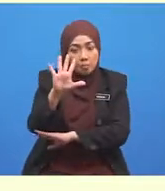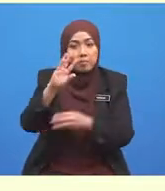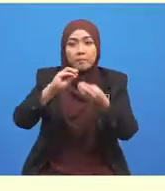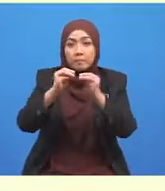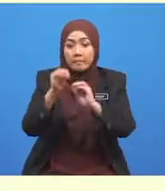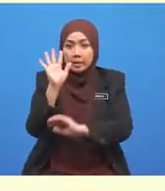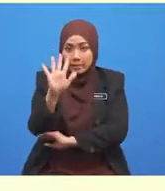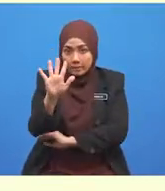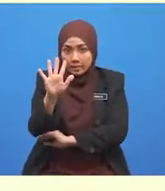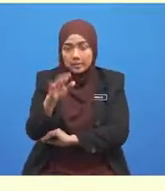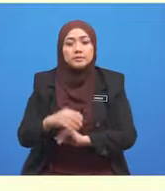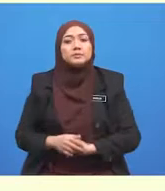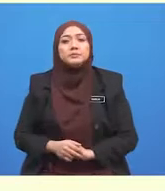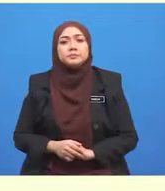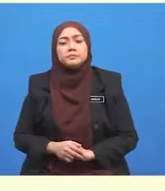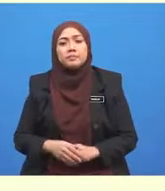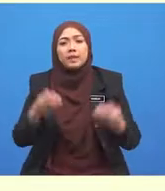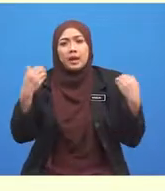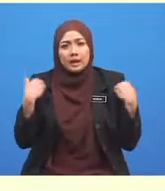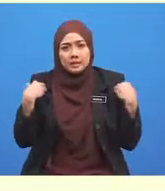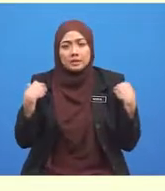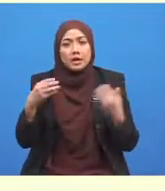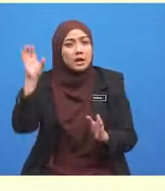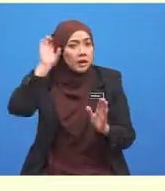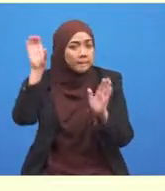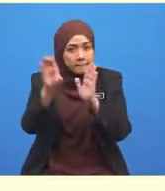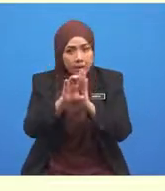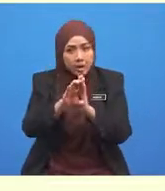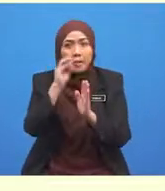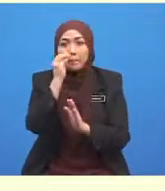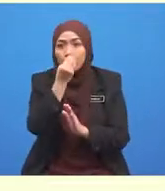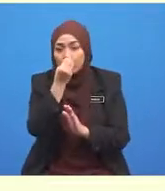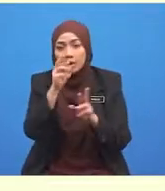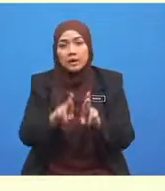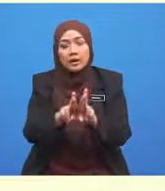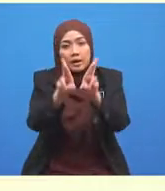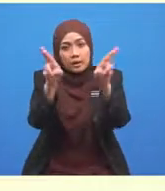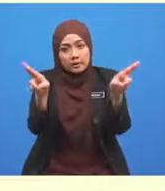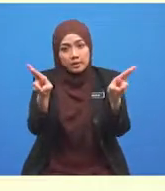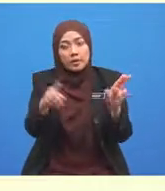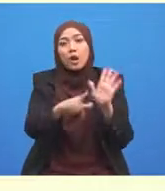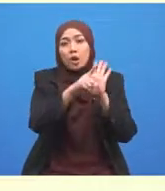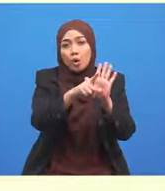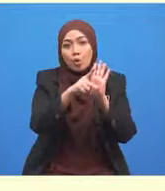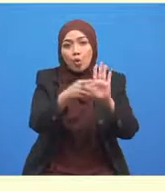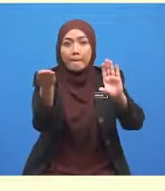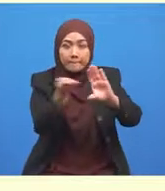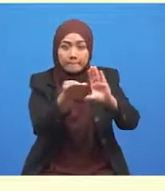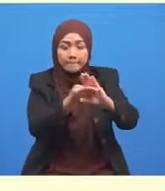terdapat gambar bunga raya, logo Bank Negara,